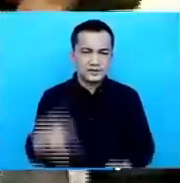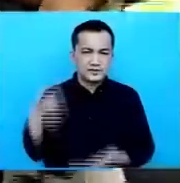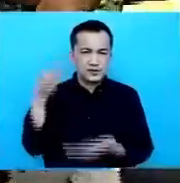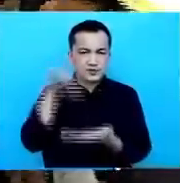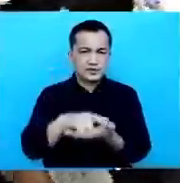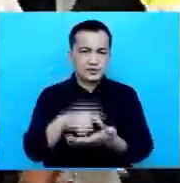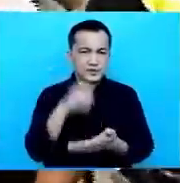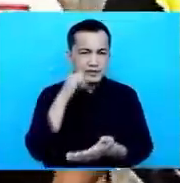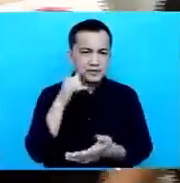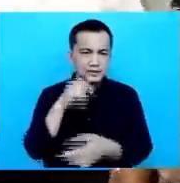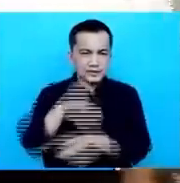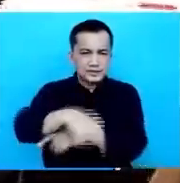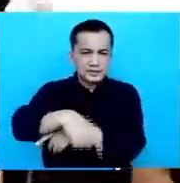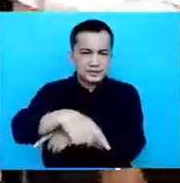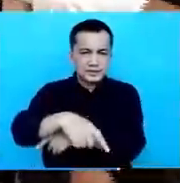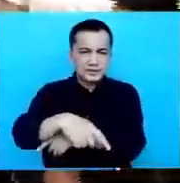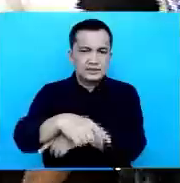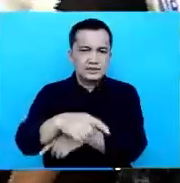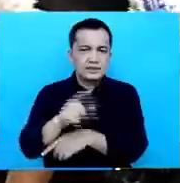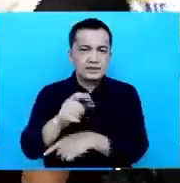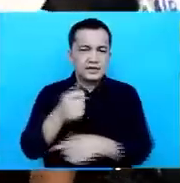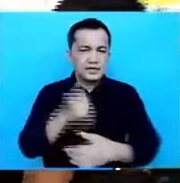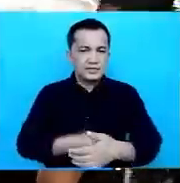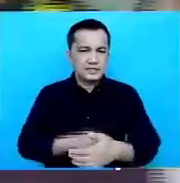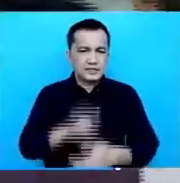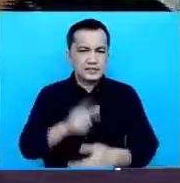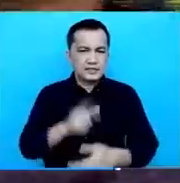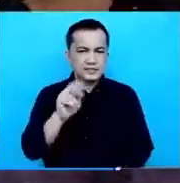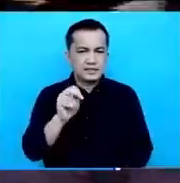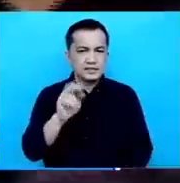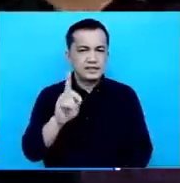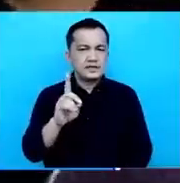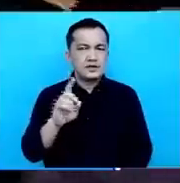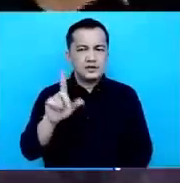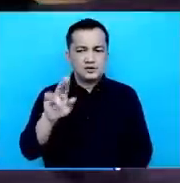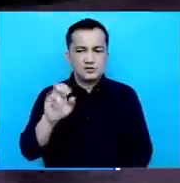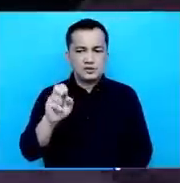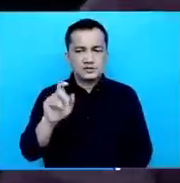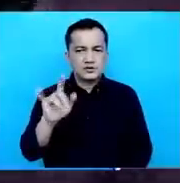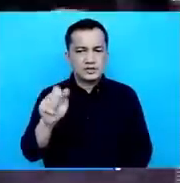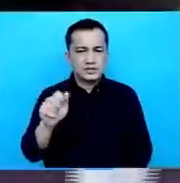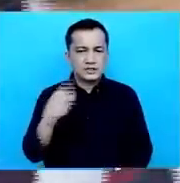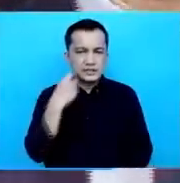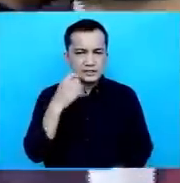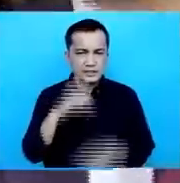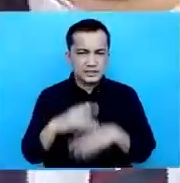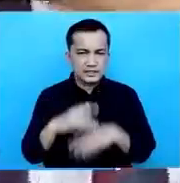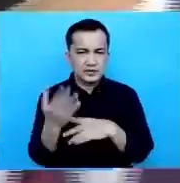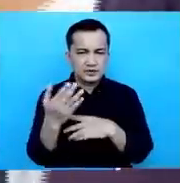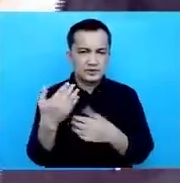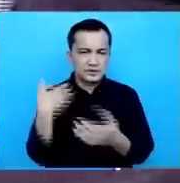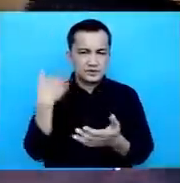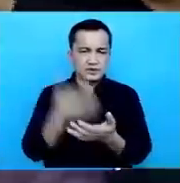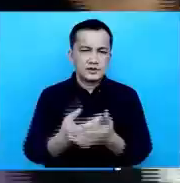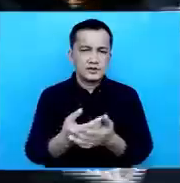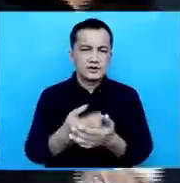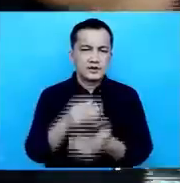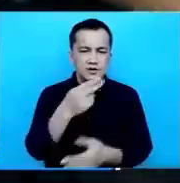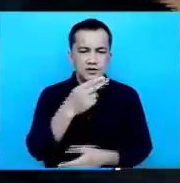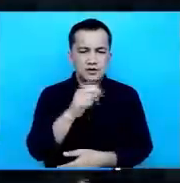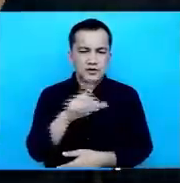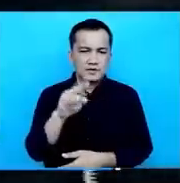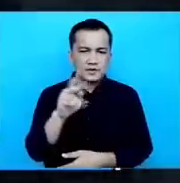sa NAIA Terminal 3 si Argentine legend Luis Scola, habang kaninang madaling araw naman dumating ang Hall of Famer na si Yao